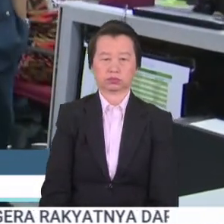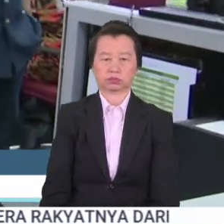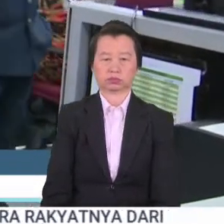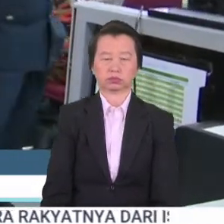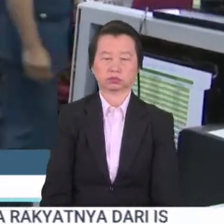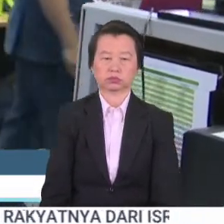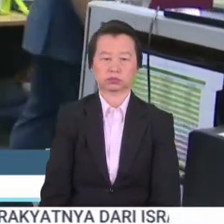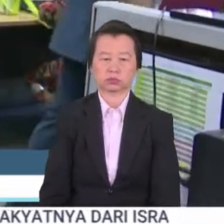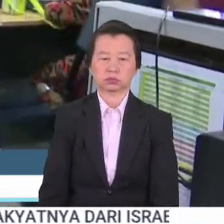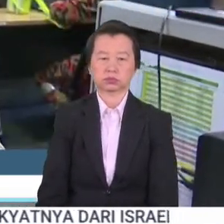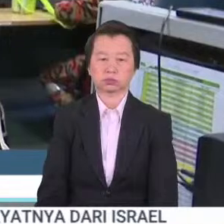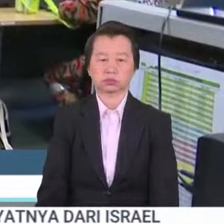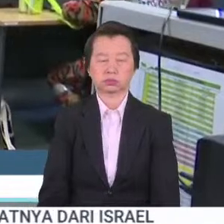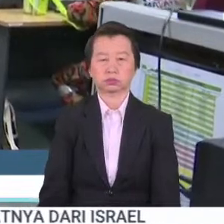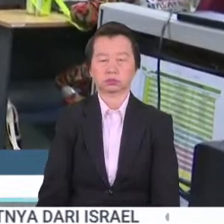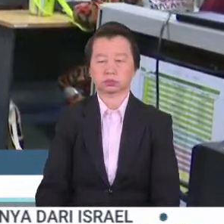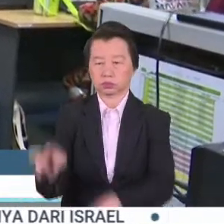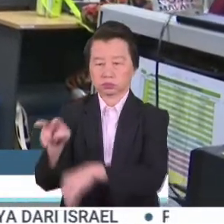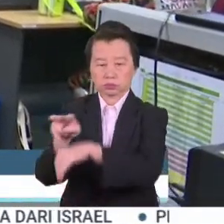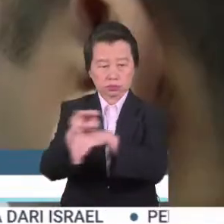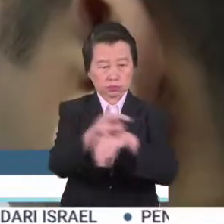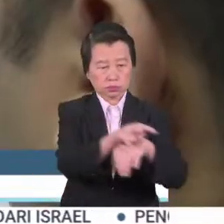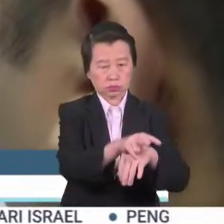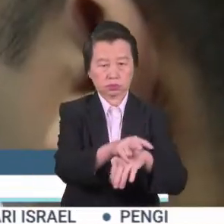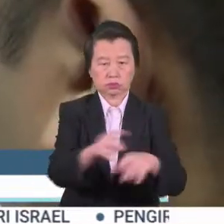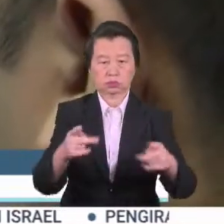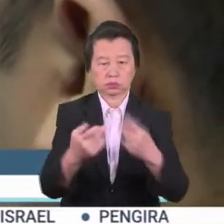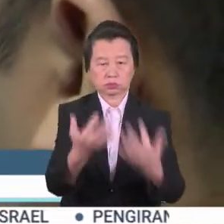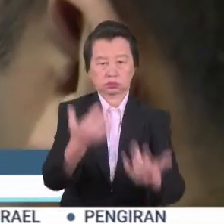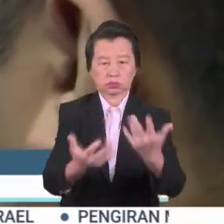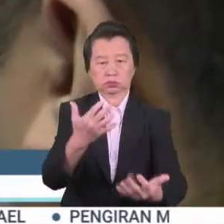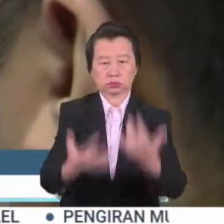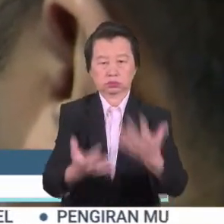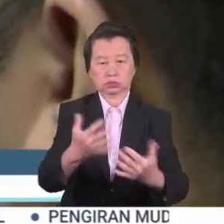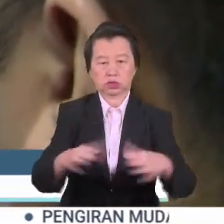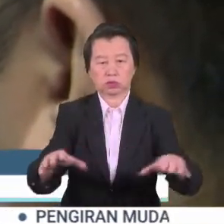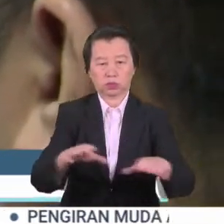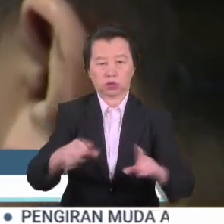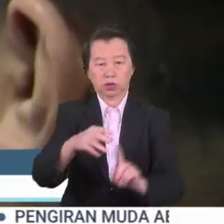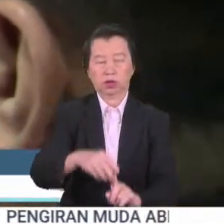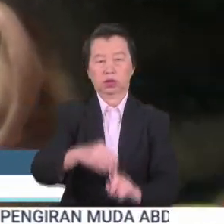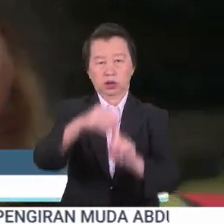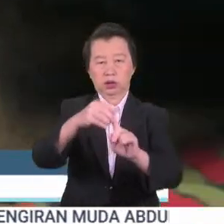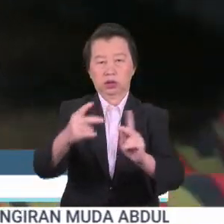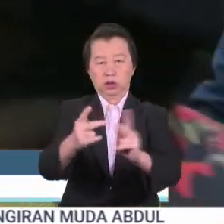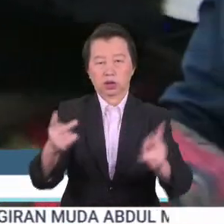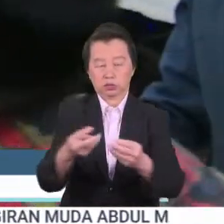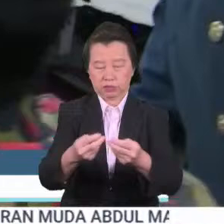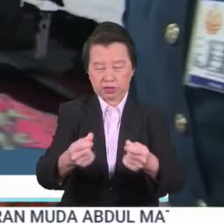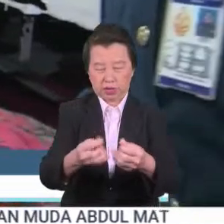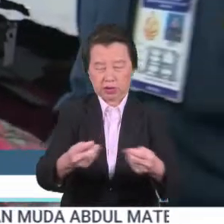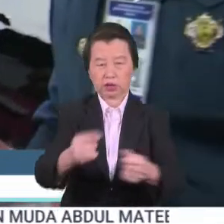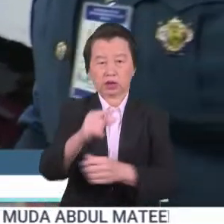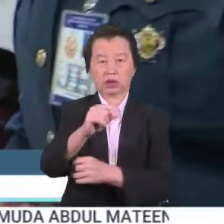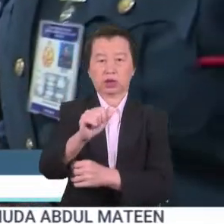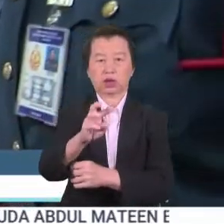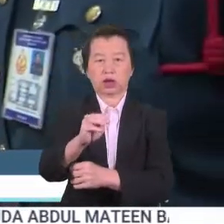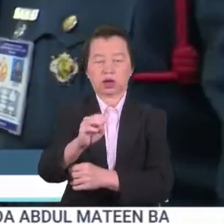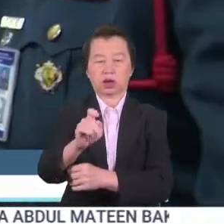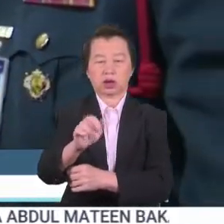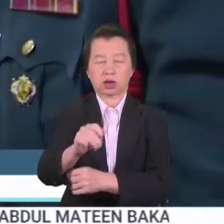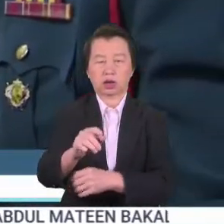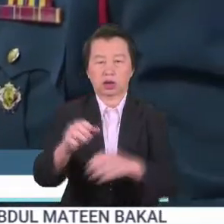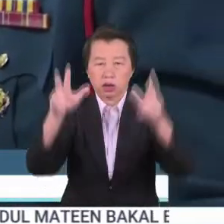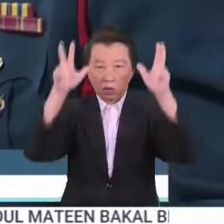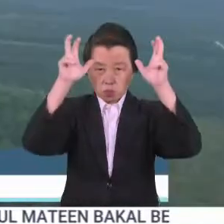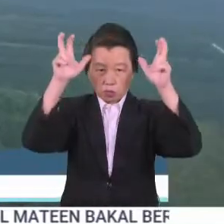Lalang susulan itu pemantauuan di lokasi berisiko berlaku kebakaran dilakukan terutama di kawasan Tanah gambut di pontian muar